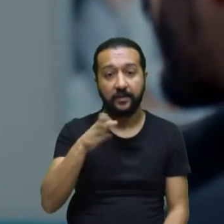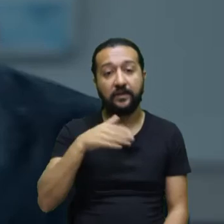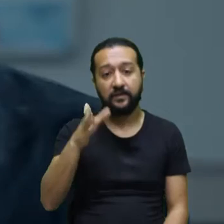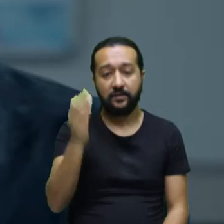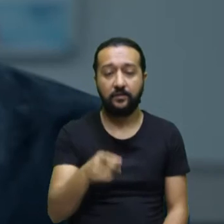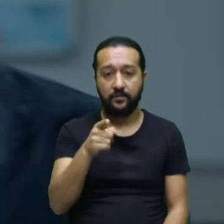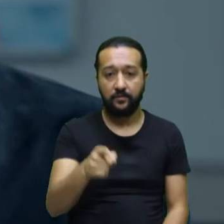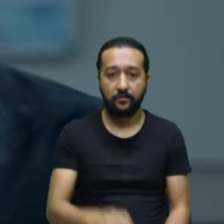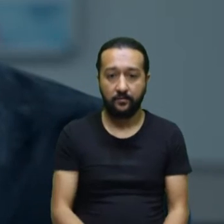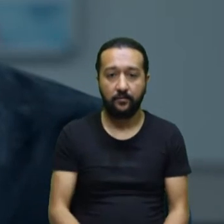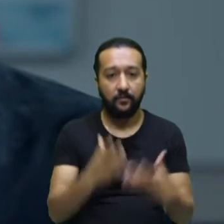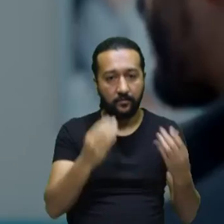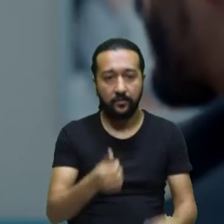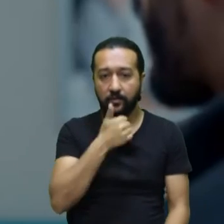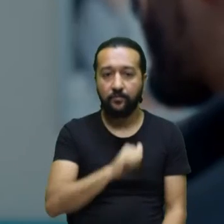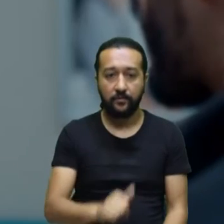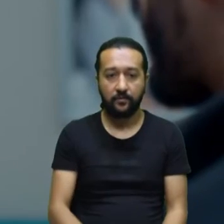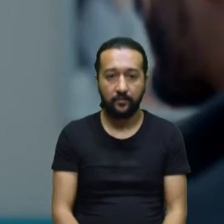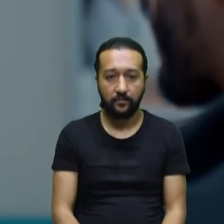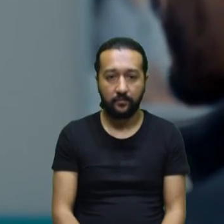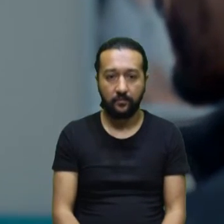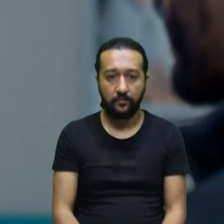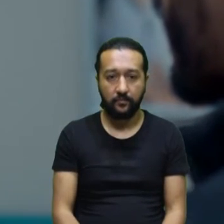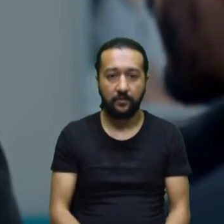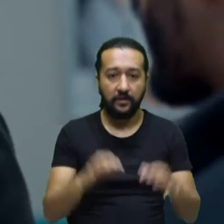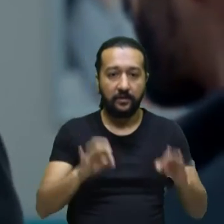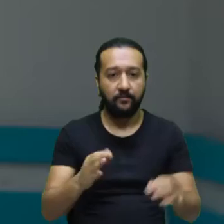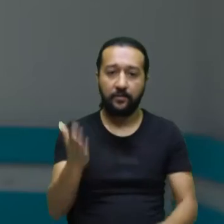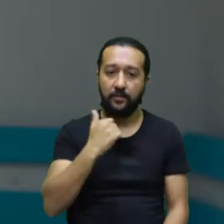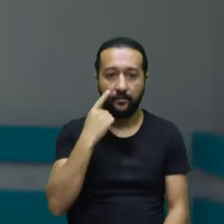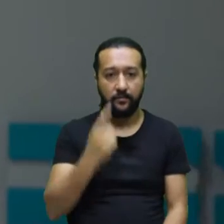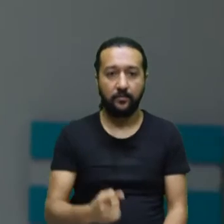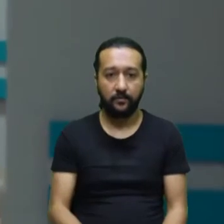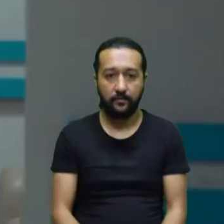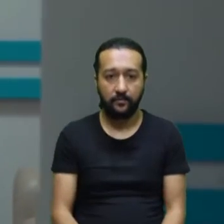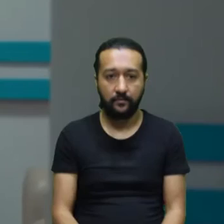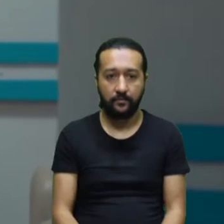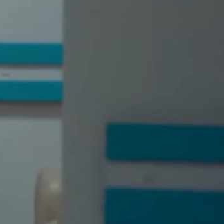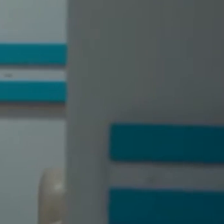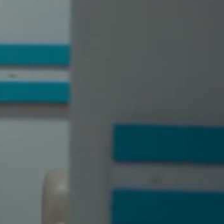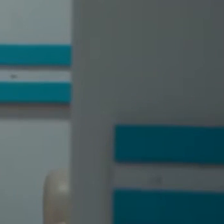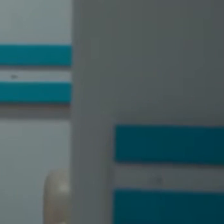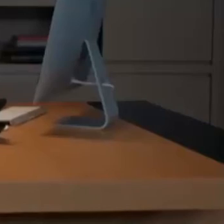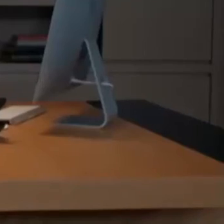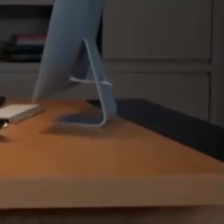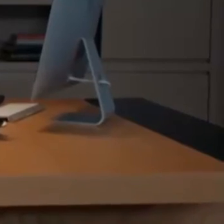deyince gideceksin. Tamam abi. Şimdi gel bakalım. Önden gidiyor.